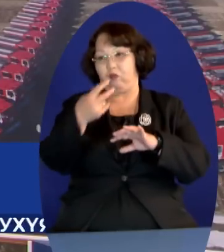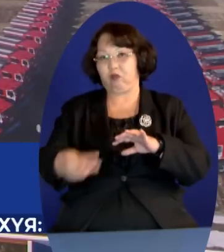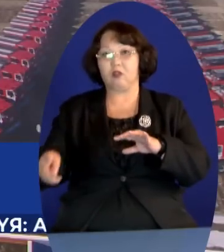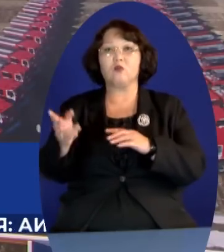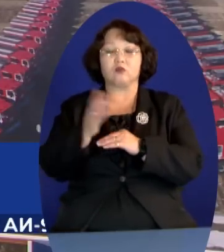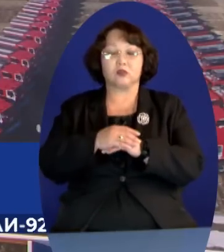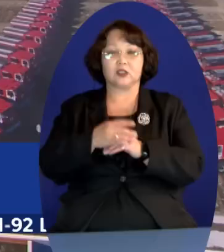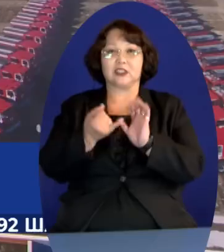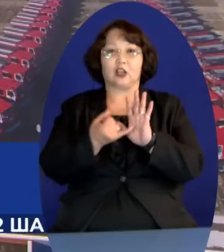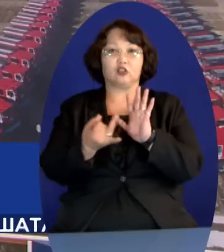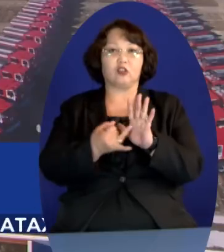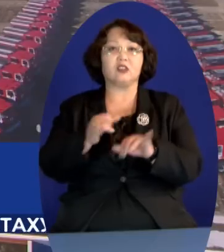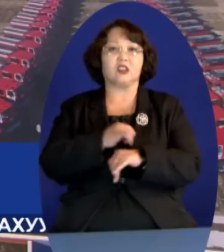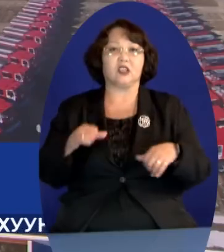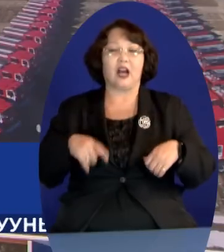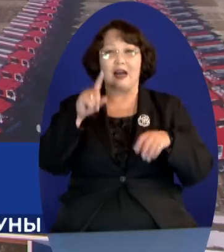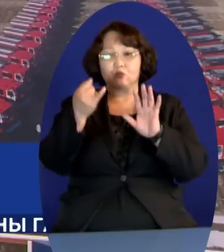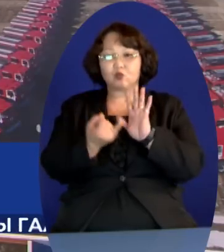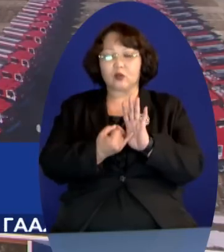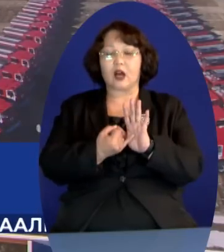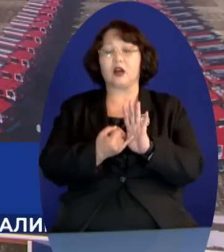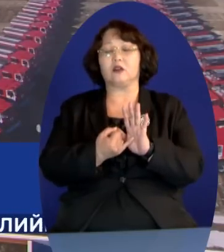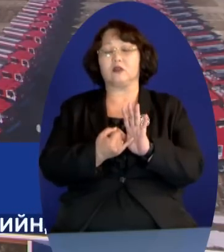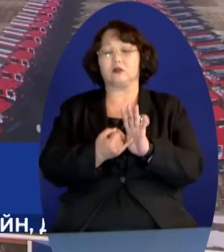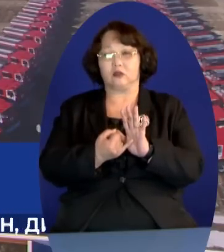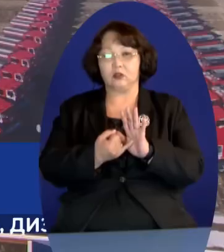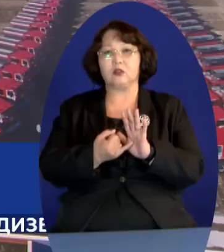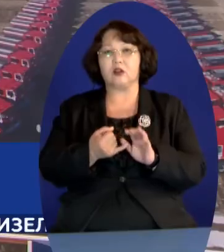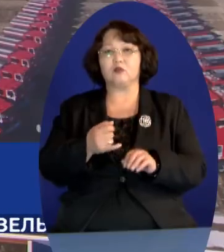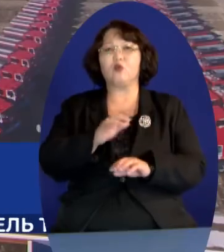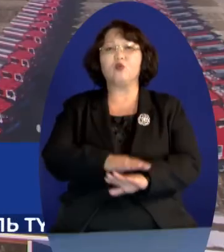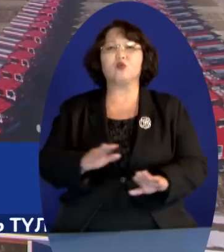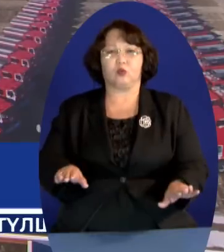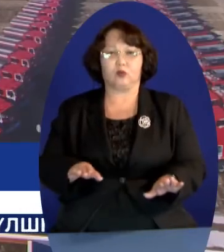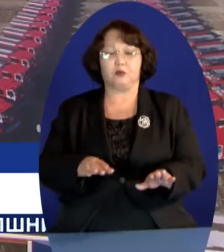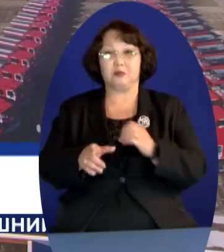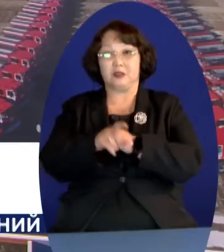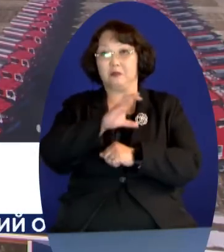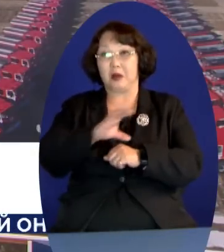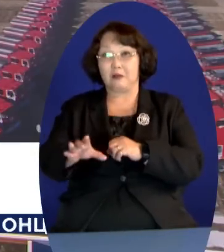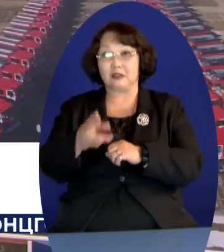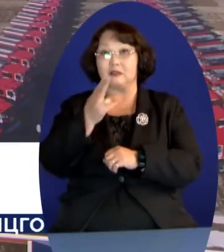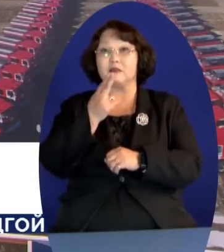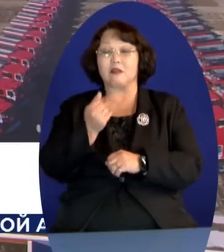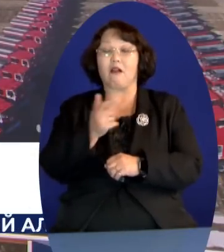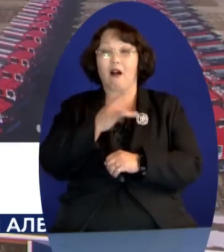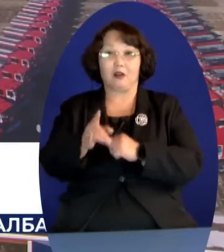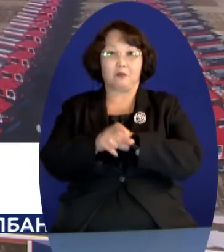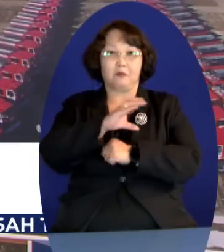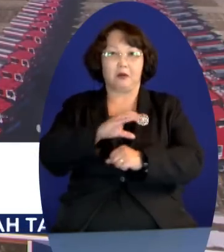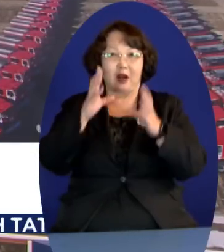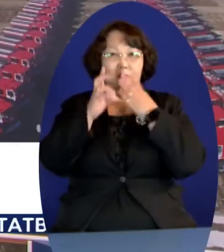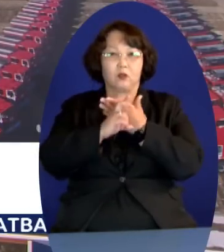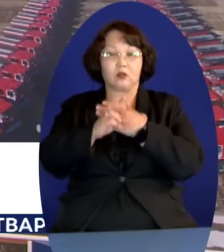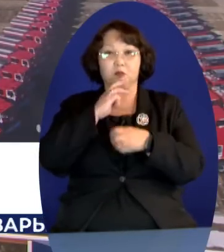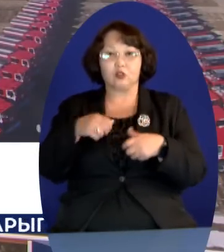67 иргэн. За үүнийх нь 16 нь бол бага насны хөвгт амь насаа алдсан. Мэргэжлийн байгууллага, цагуурийн байгууллагаас гисэн. Байнга анхааруулсан